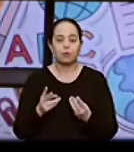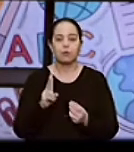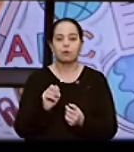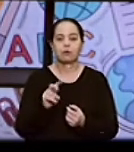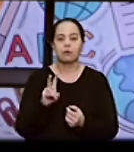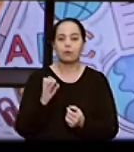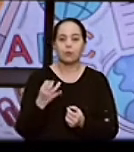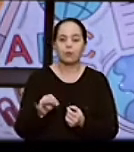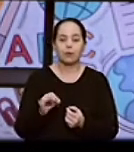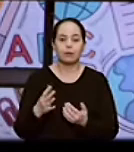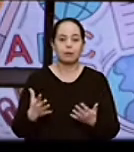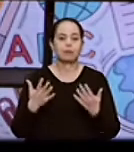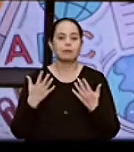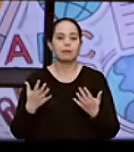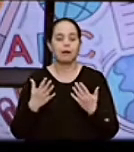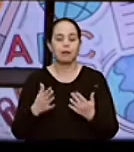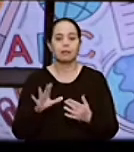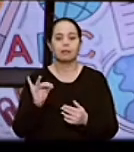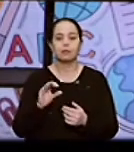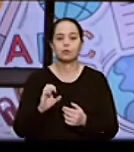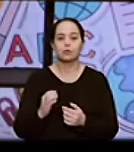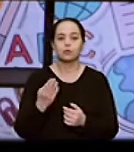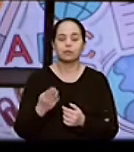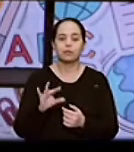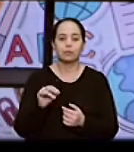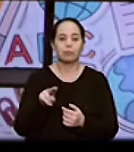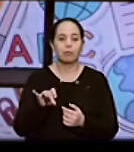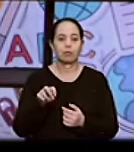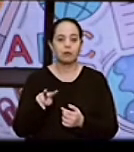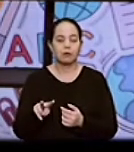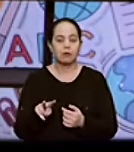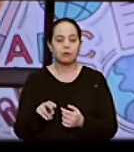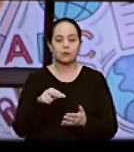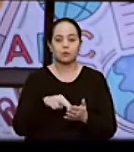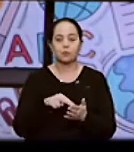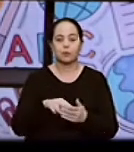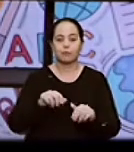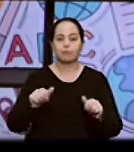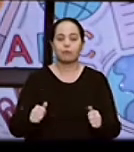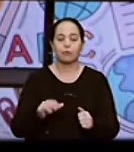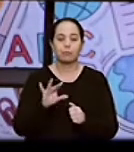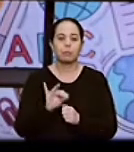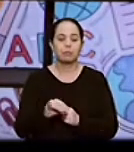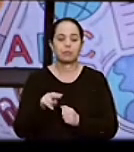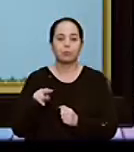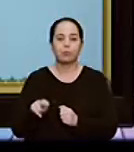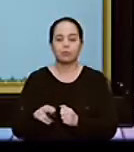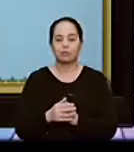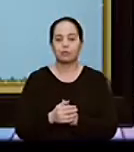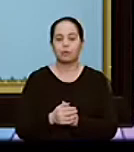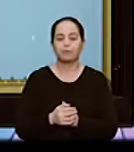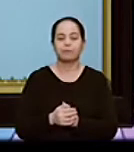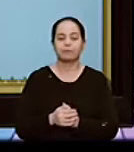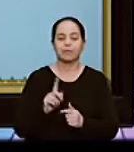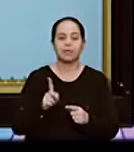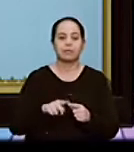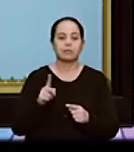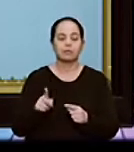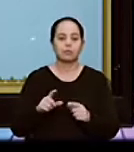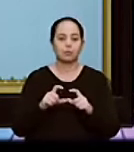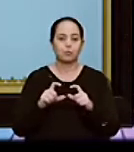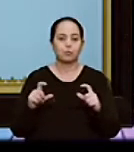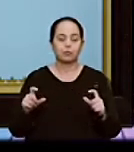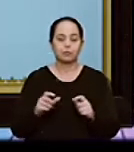Огонек какой? Яркий. И существительное, и прилагательное стоит в форме именительного падежа.